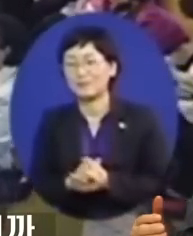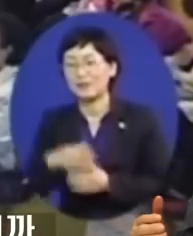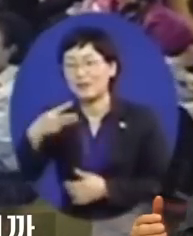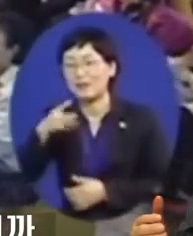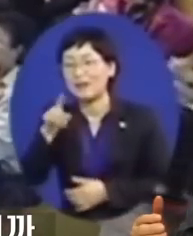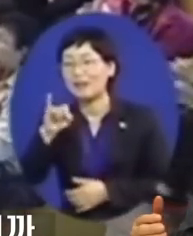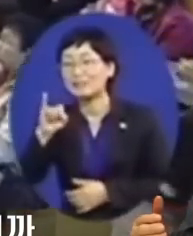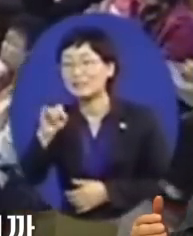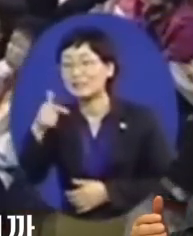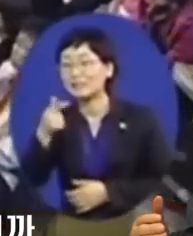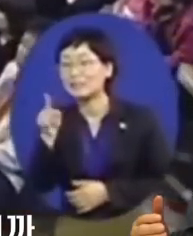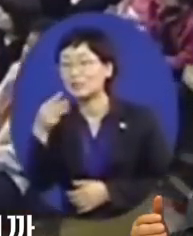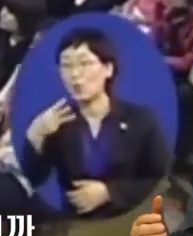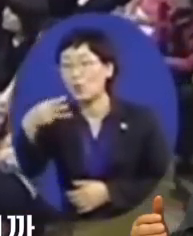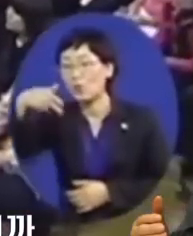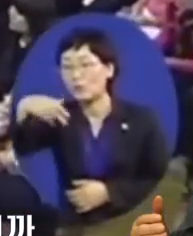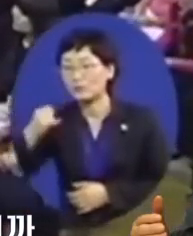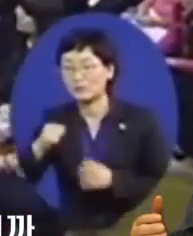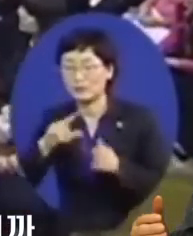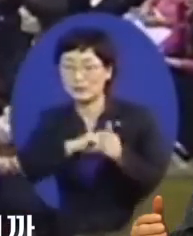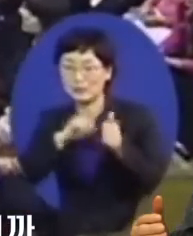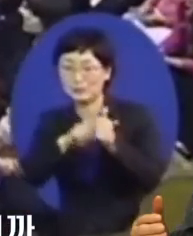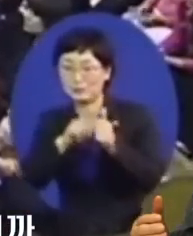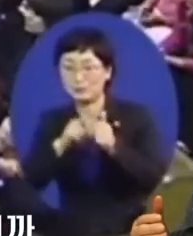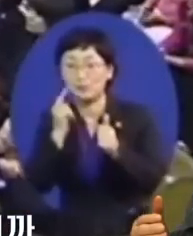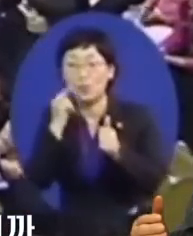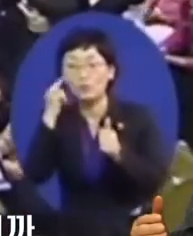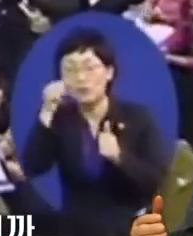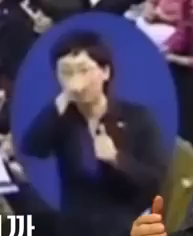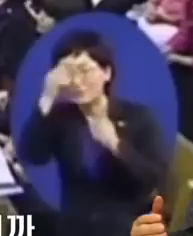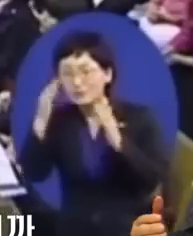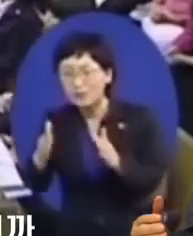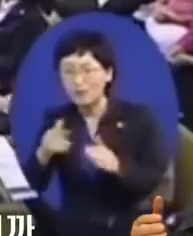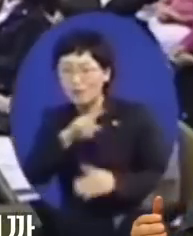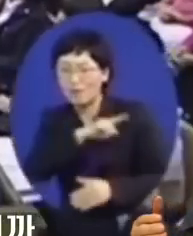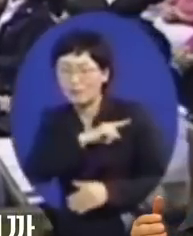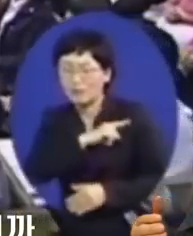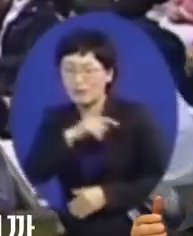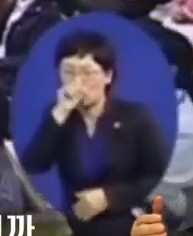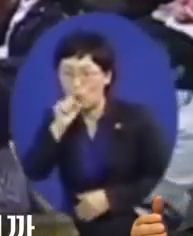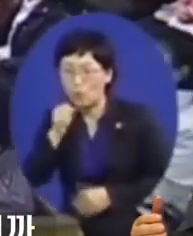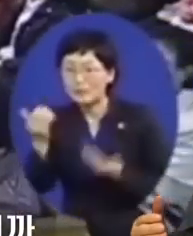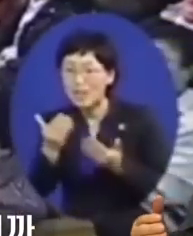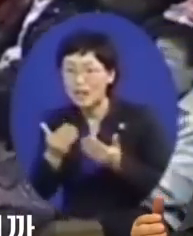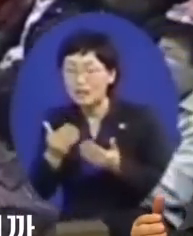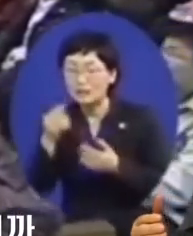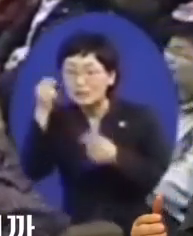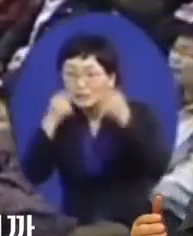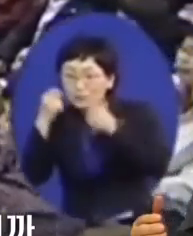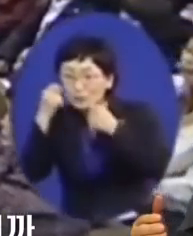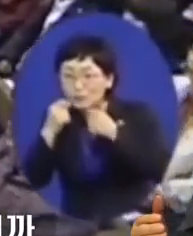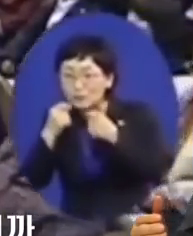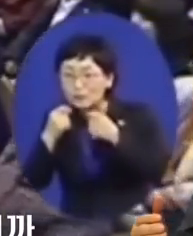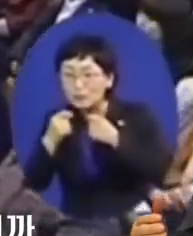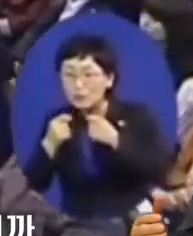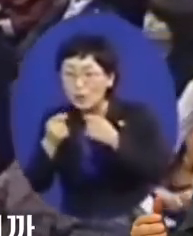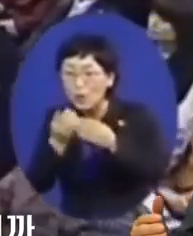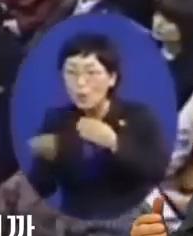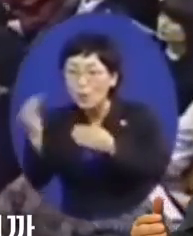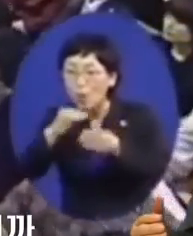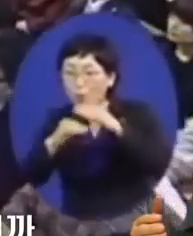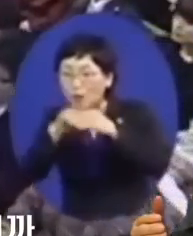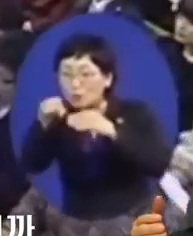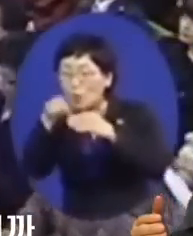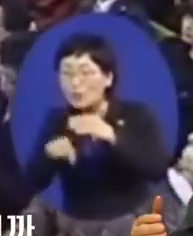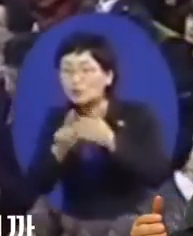라인홀드지 그린 목사는 인생의 가장 좋은 일들은 슬픔이나 고난의 보자기에 쌓여온다고 말했습니다. 좋은 일만 오면